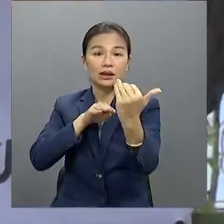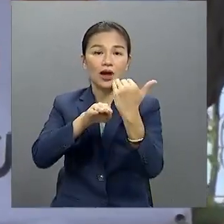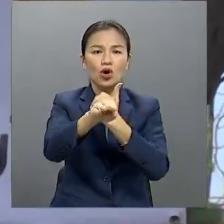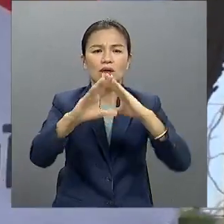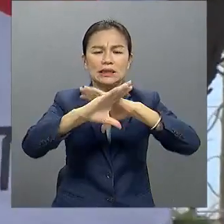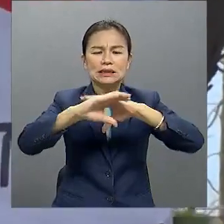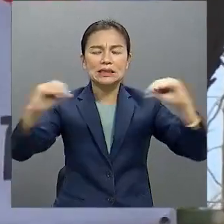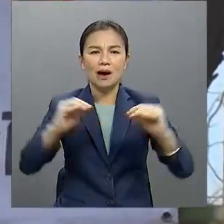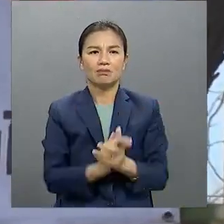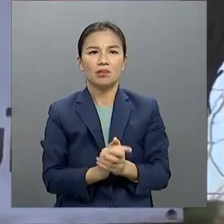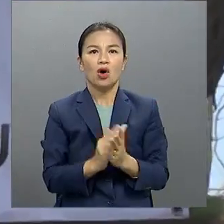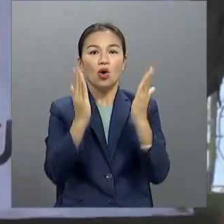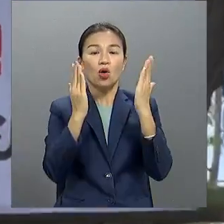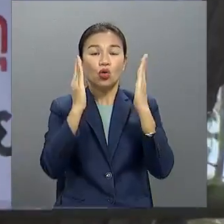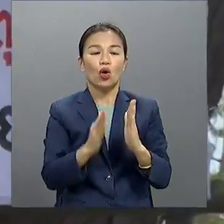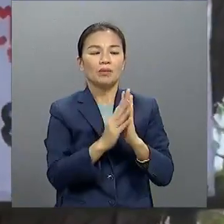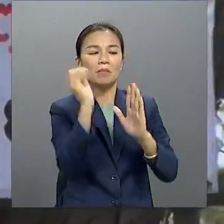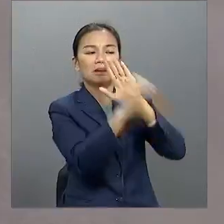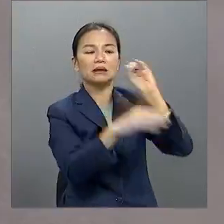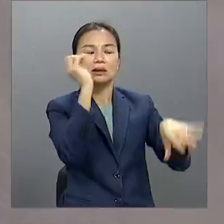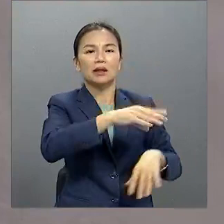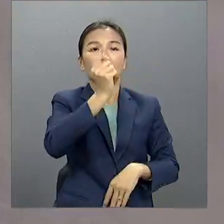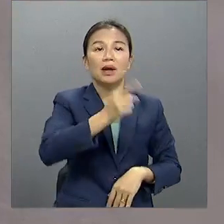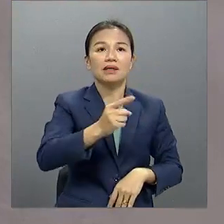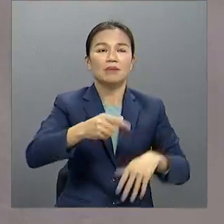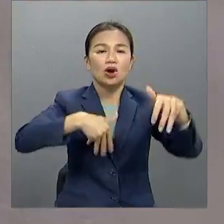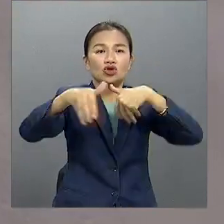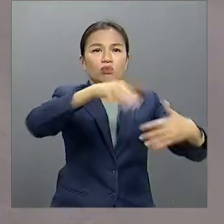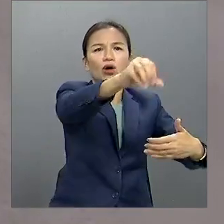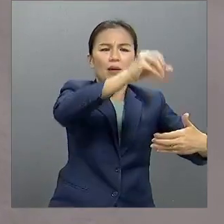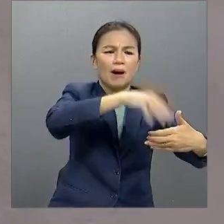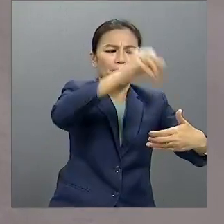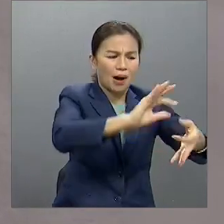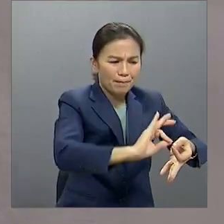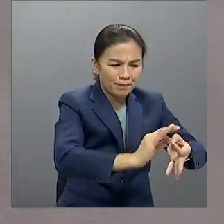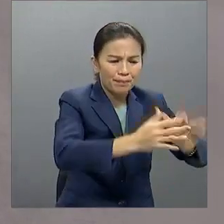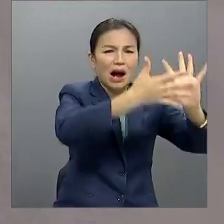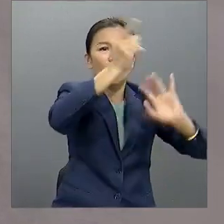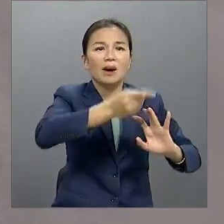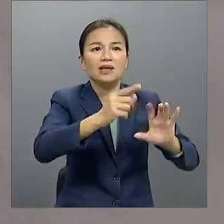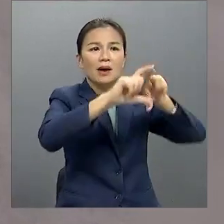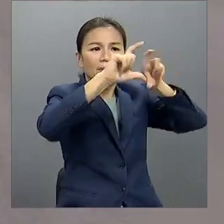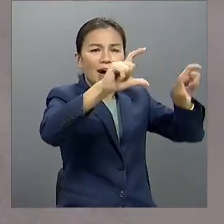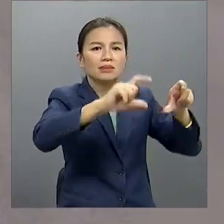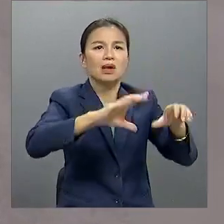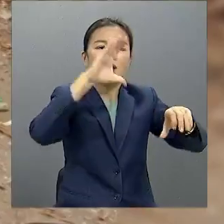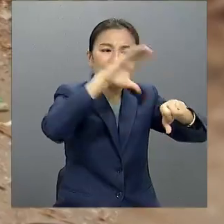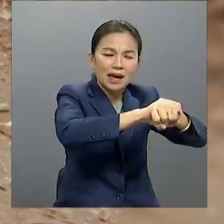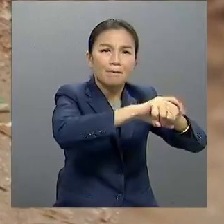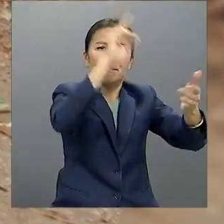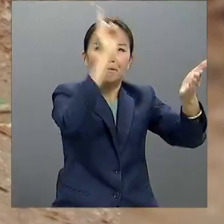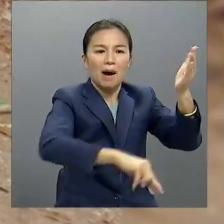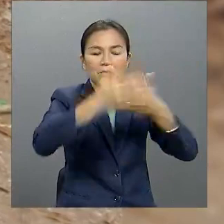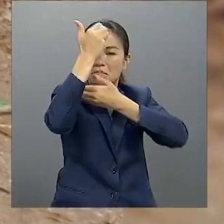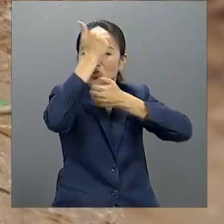มาทิ้งเป็นประจำชาวบ้านเนี่ยช่วยกันเก็บช่วยกันเผาตลอดเลยเขียนป้ายจับปรับก็ไม่มีใครเกรงกลัวกันเลย